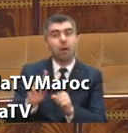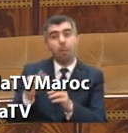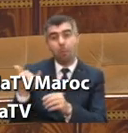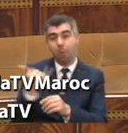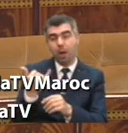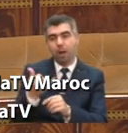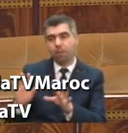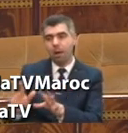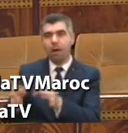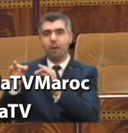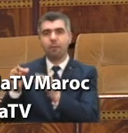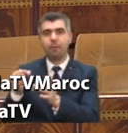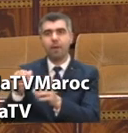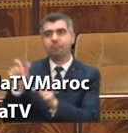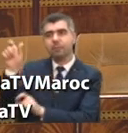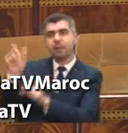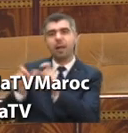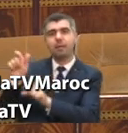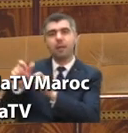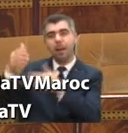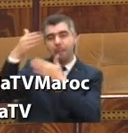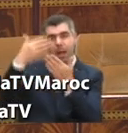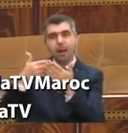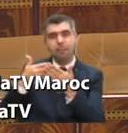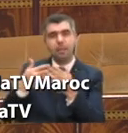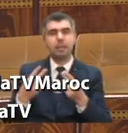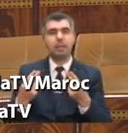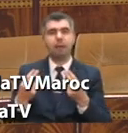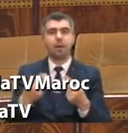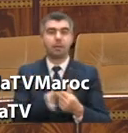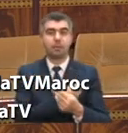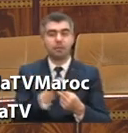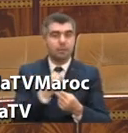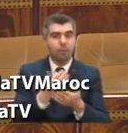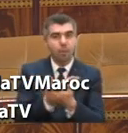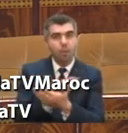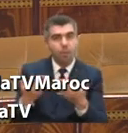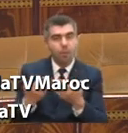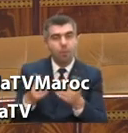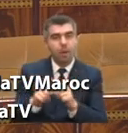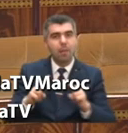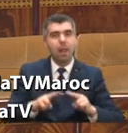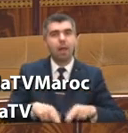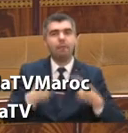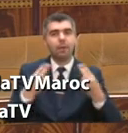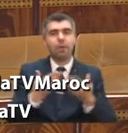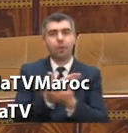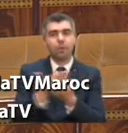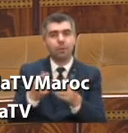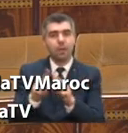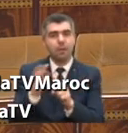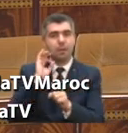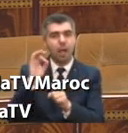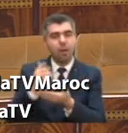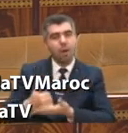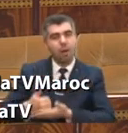المغربي فوق كل اعتبار لحماية صحته والحفاظ على حياته وسلامته وتلبية